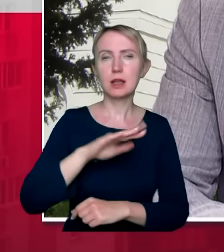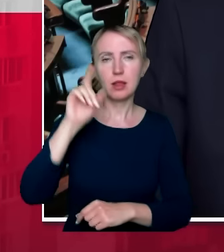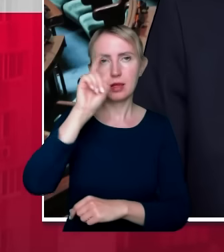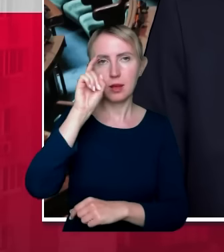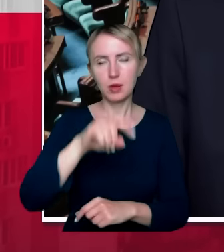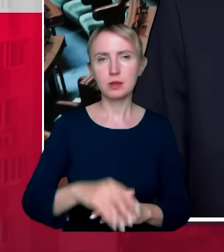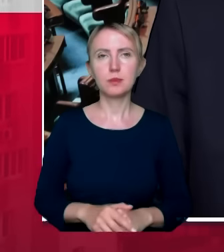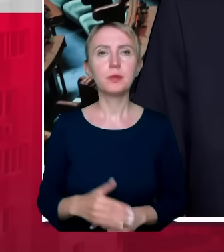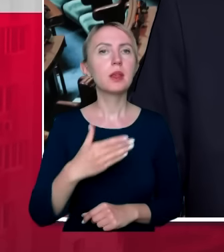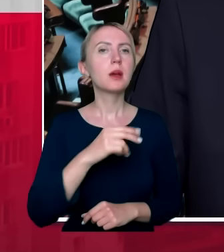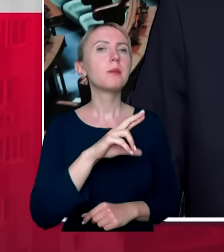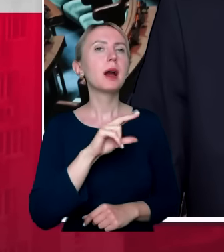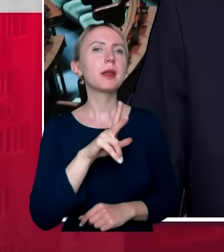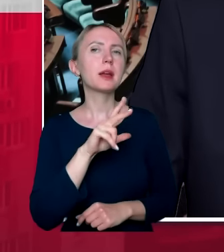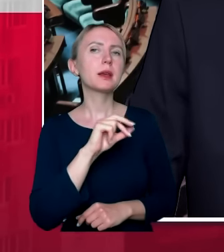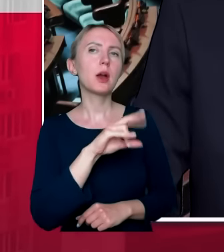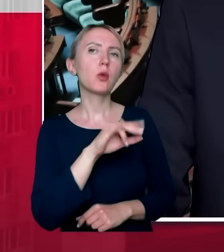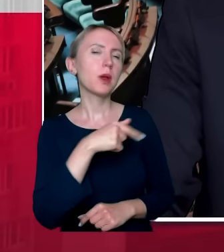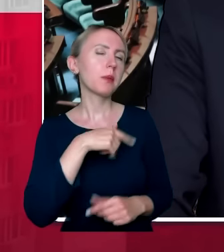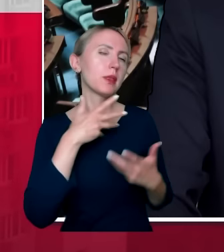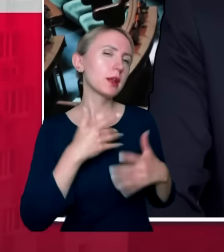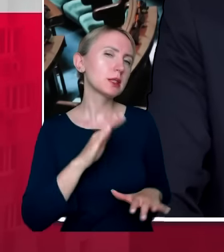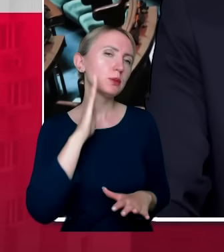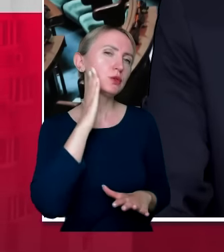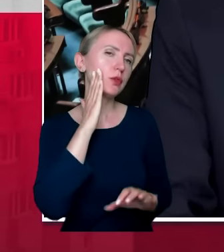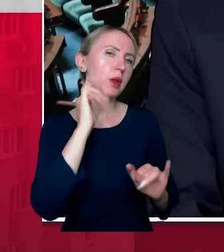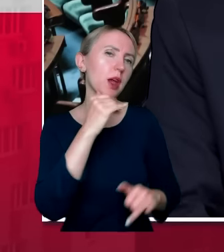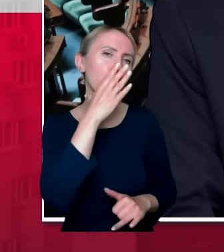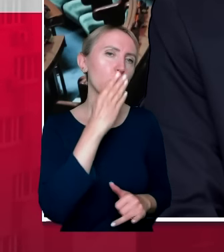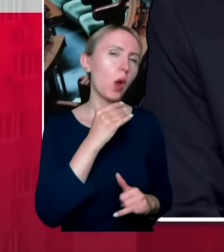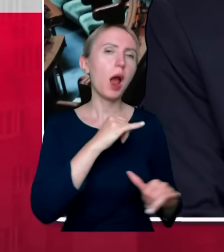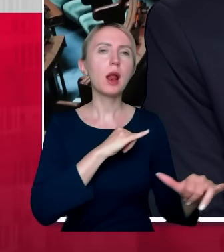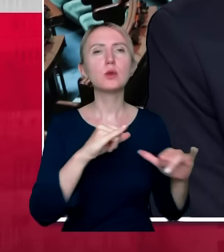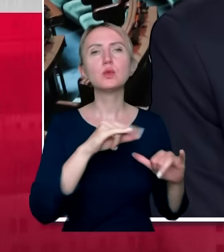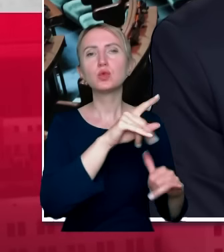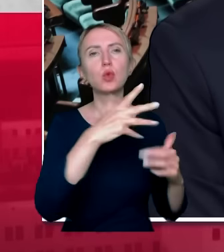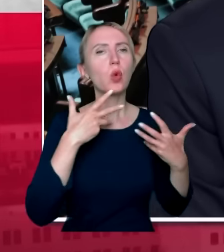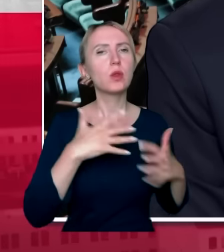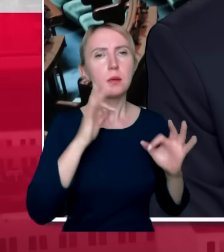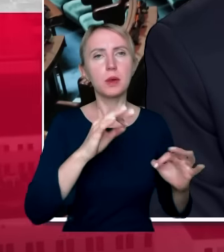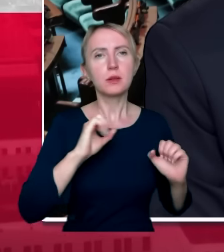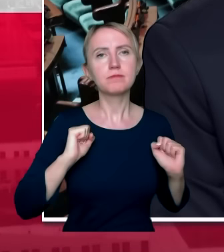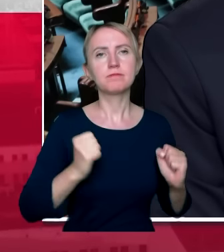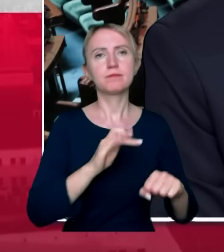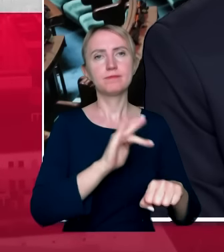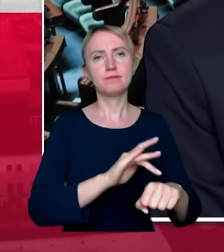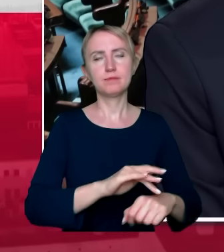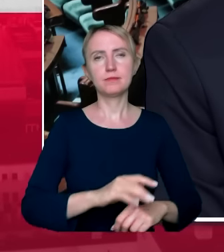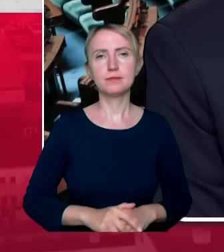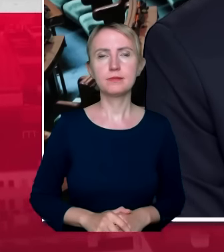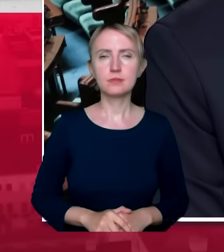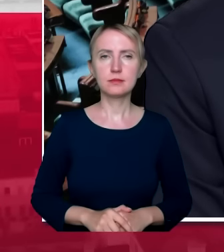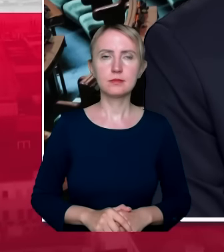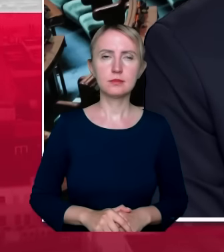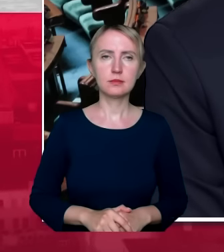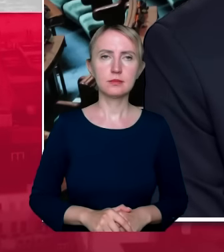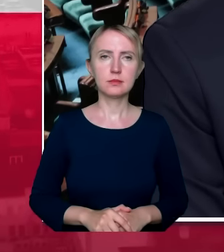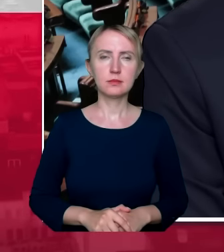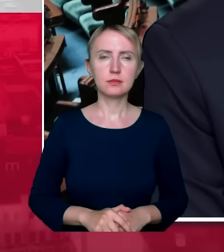Marek Jakubiak, nie chcemy, czy wiemy, jak to wygląda, tylko rząd nie chce skutecznie walczyć z